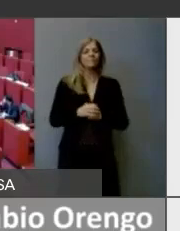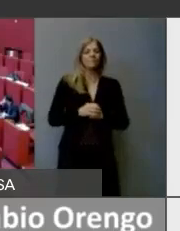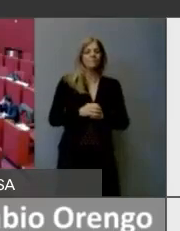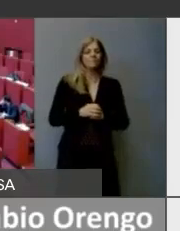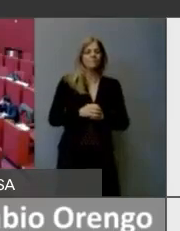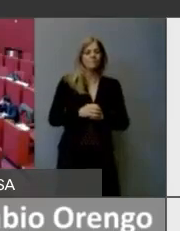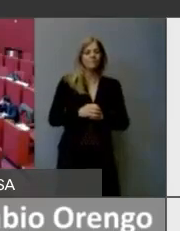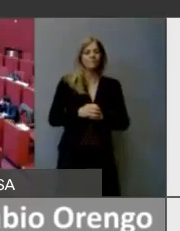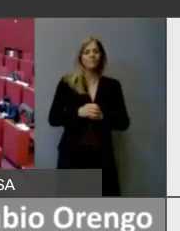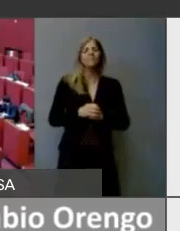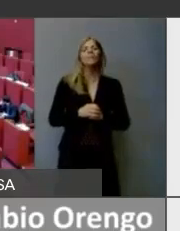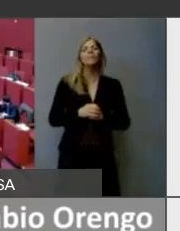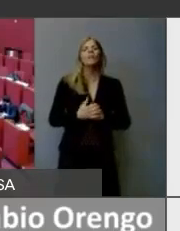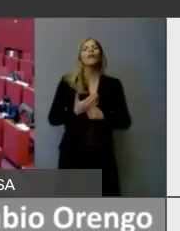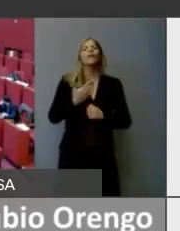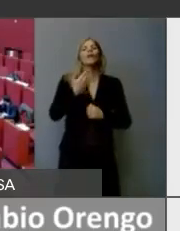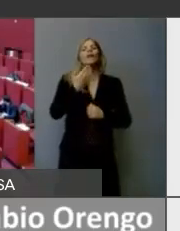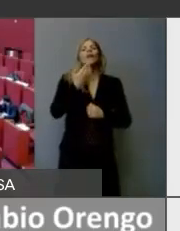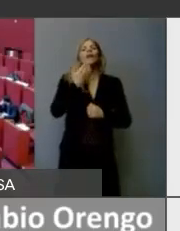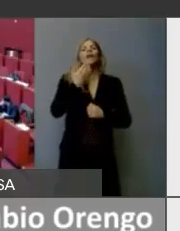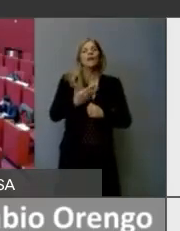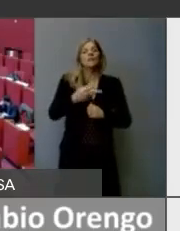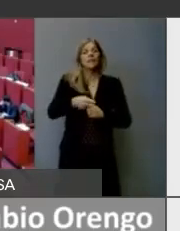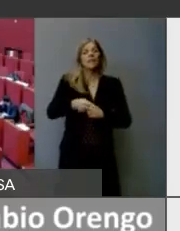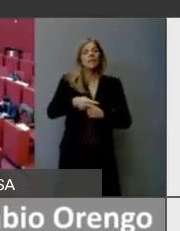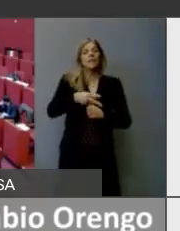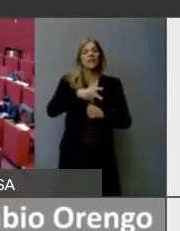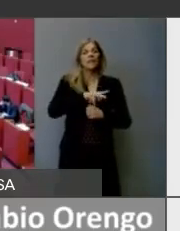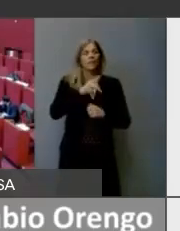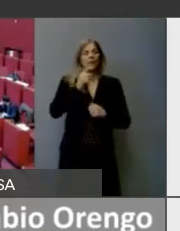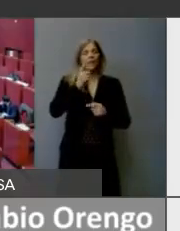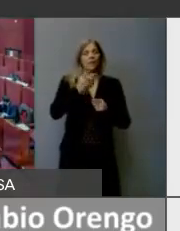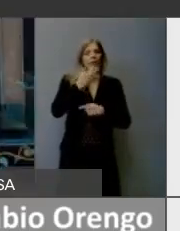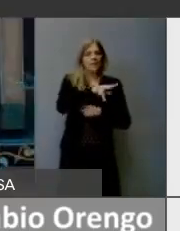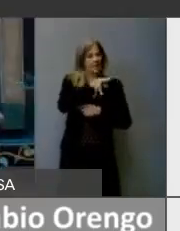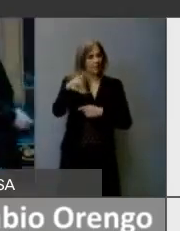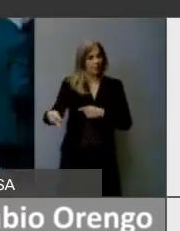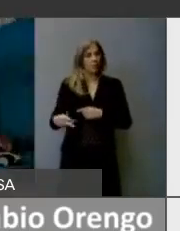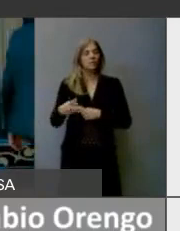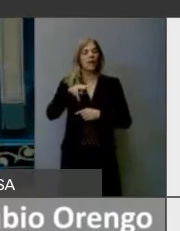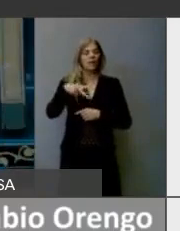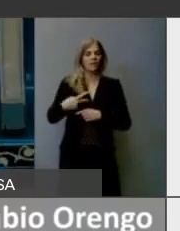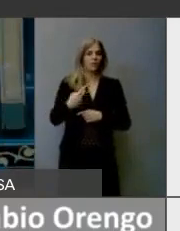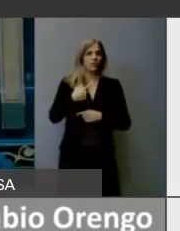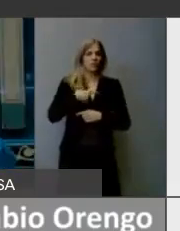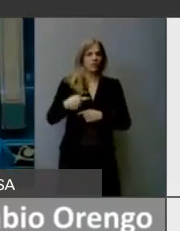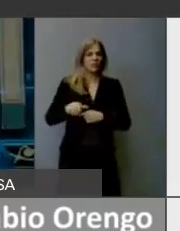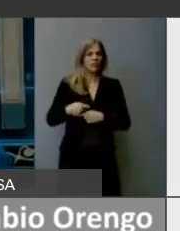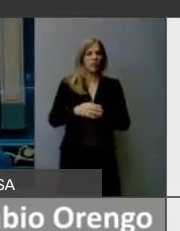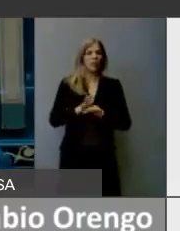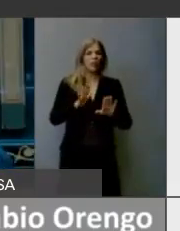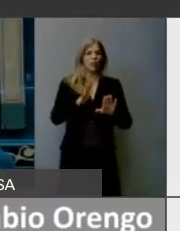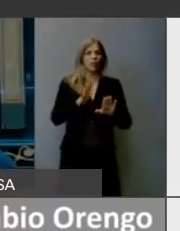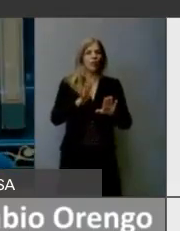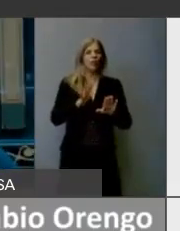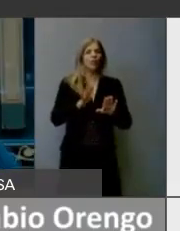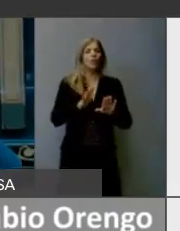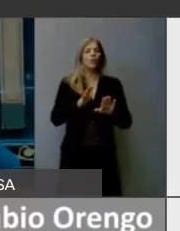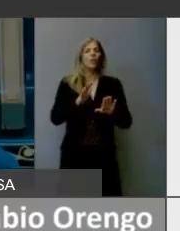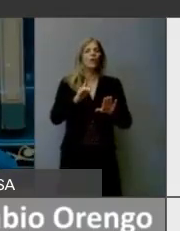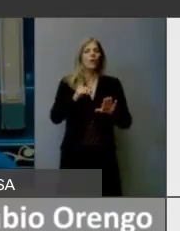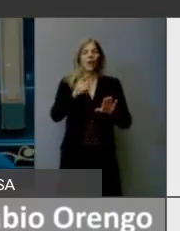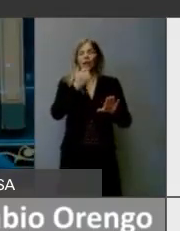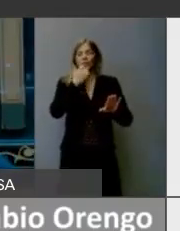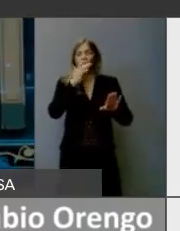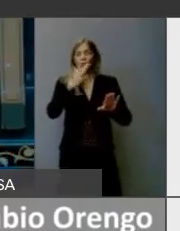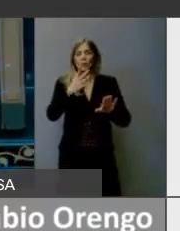Grazie per la risposta, vice sindaco. Procediamo con le altre. Scusi, consigliere Crivello,